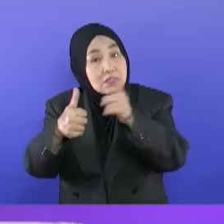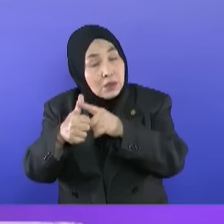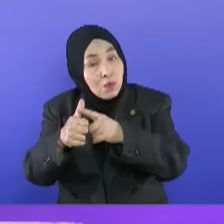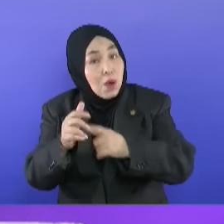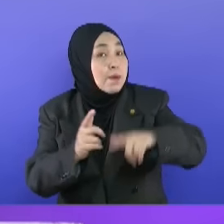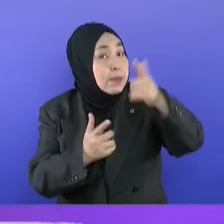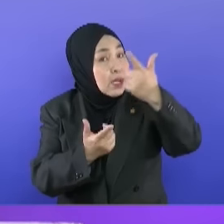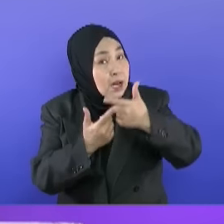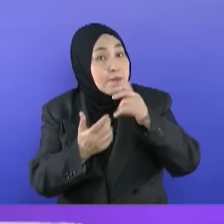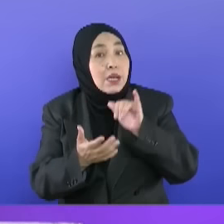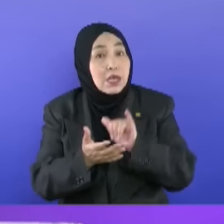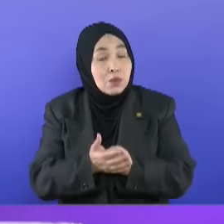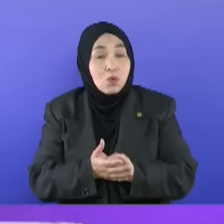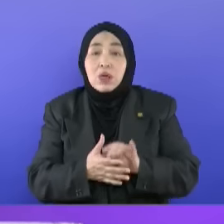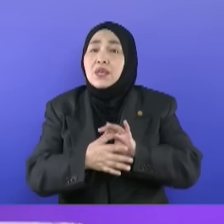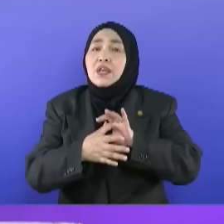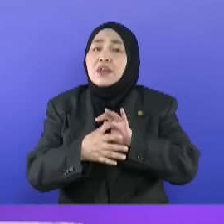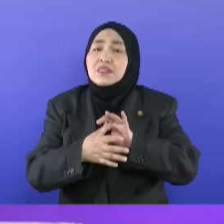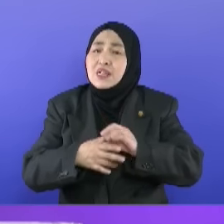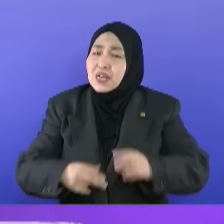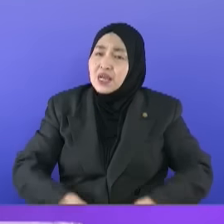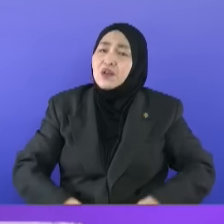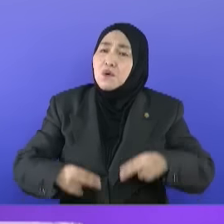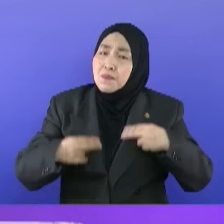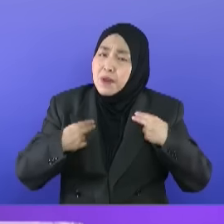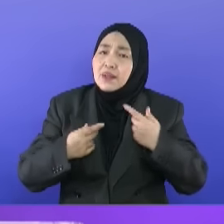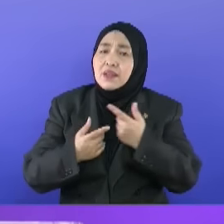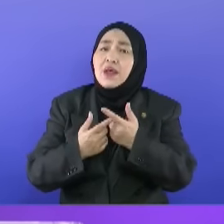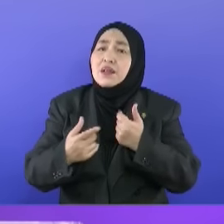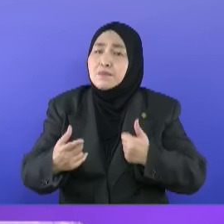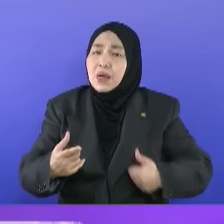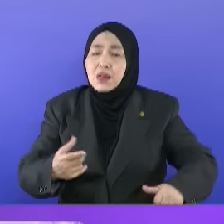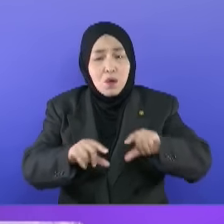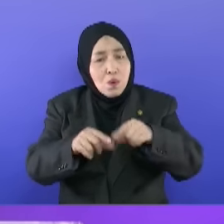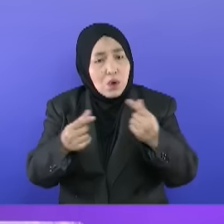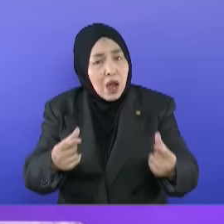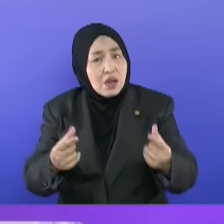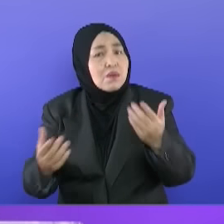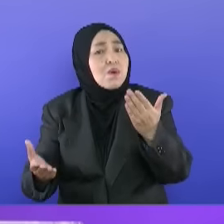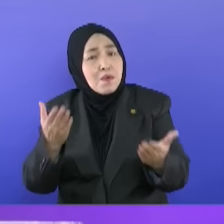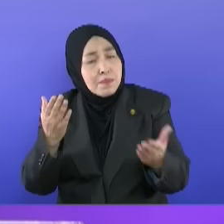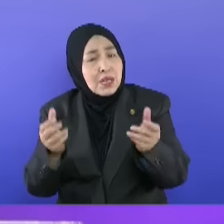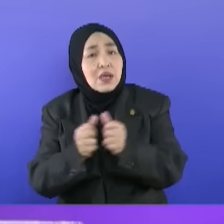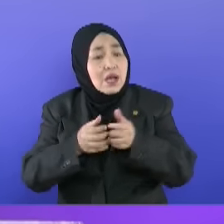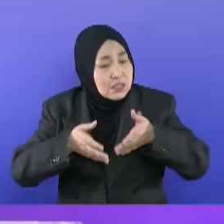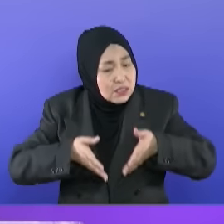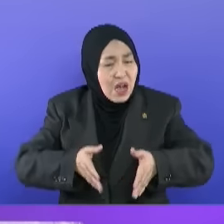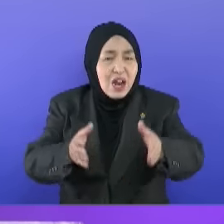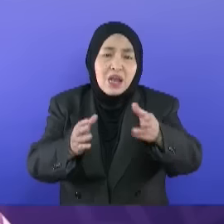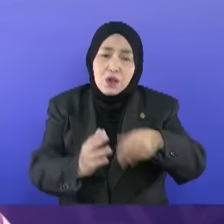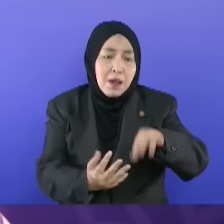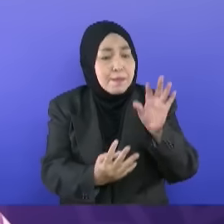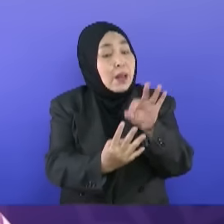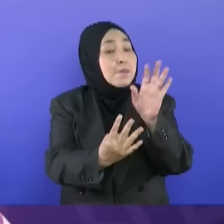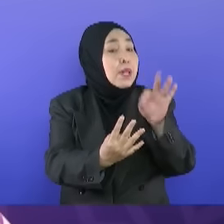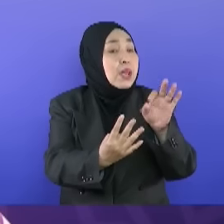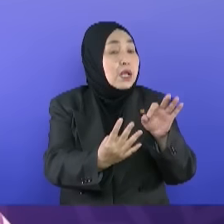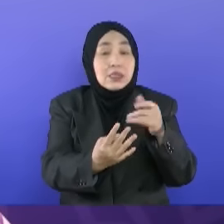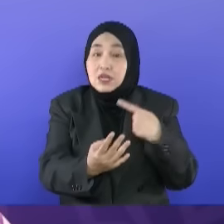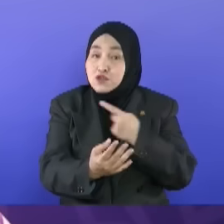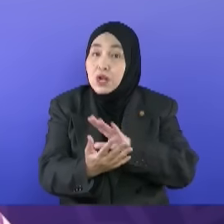lebih daripada itu ialah isi kandungan kehidupannya daripada daripada Quran berbanding dengan jalan hidup mereka yang m pilih-pilih. Kita dah